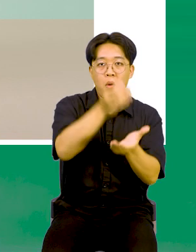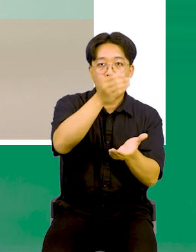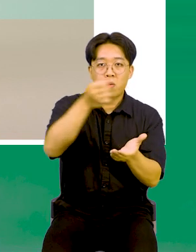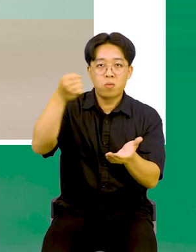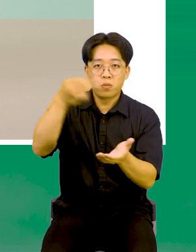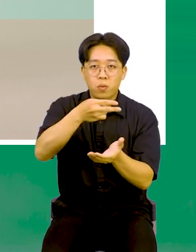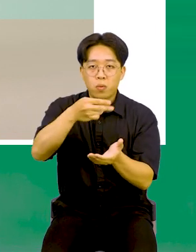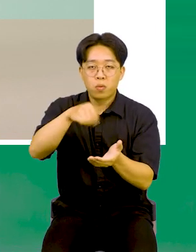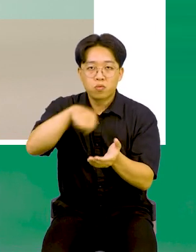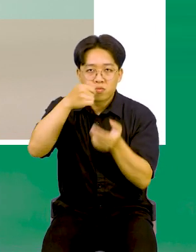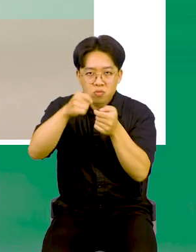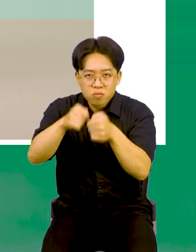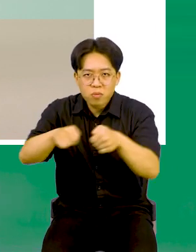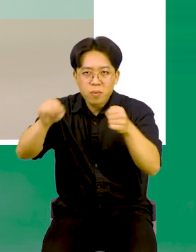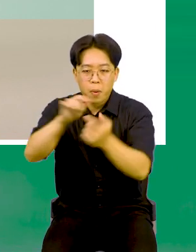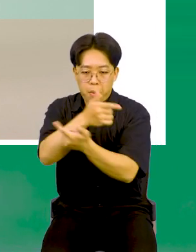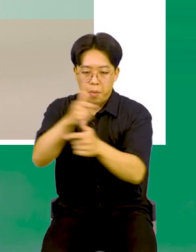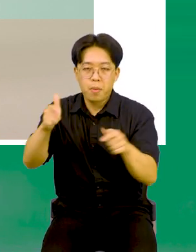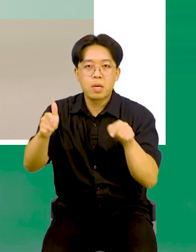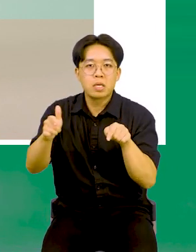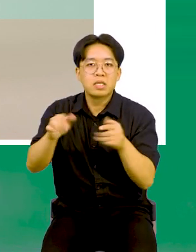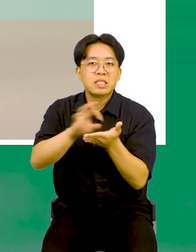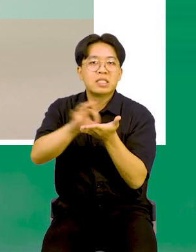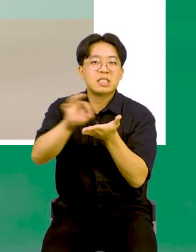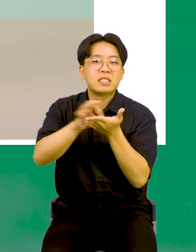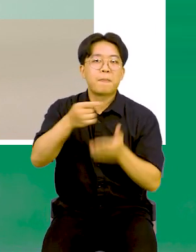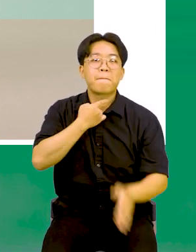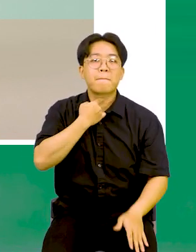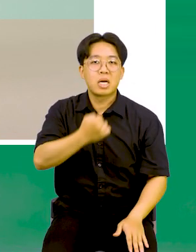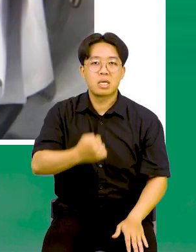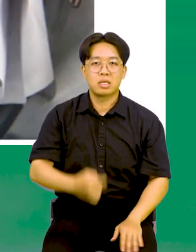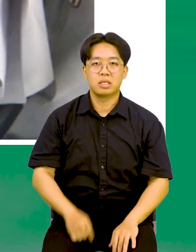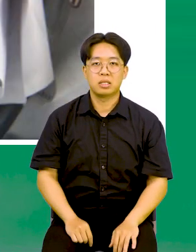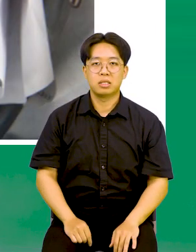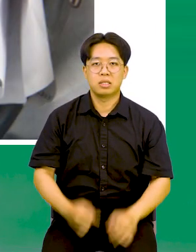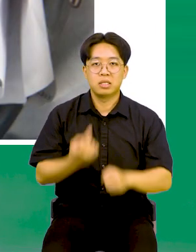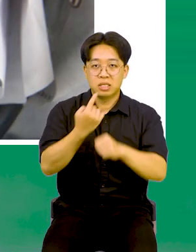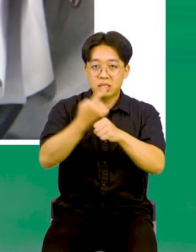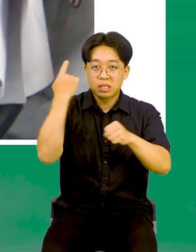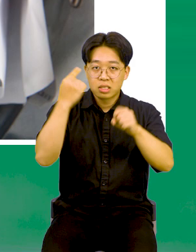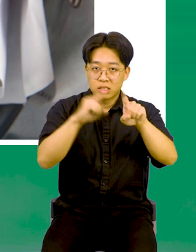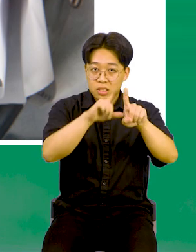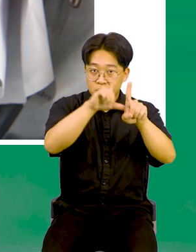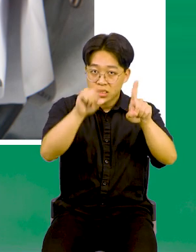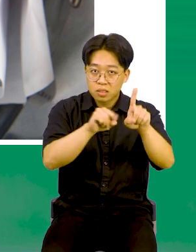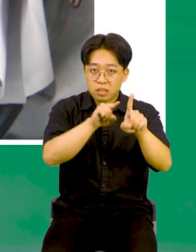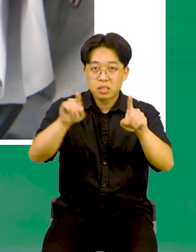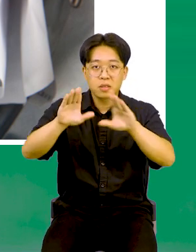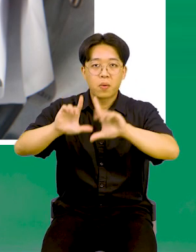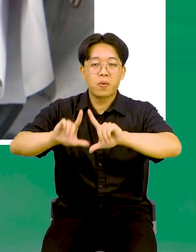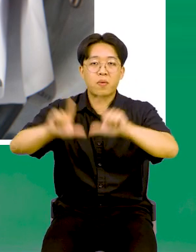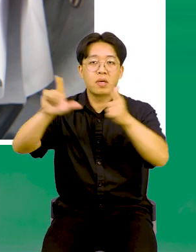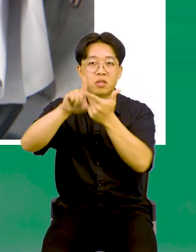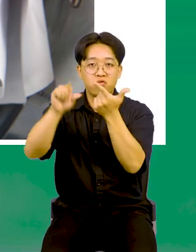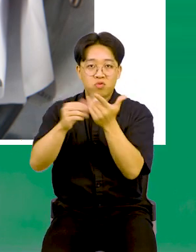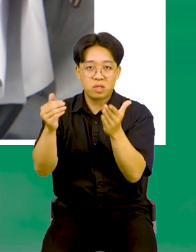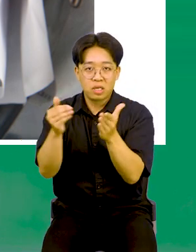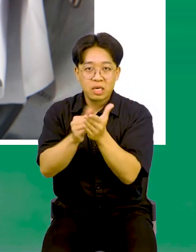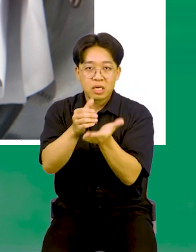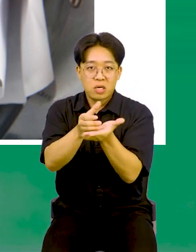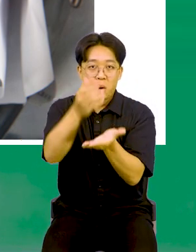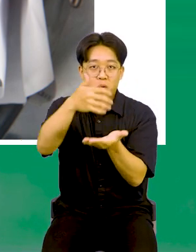컵과 축제용 다회용기를 일상 속에서 사용해 왔는데요. 지난해 11월부터 올해 상반기까지 다회용 컵